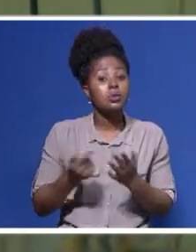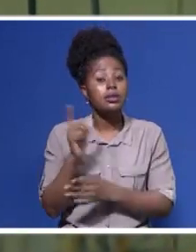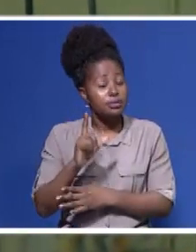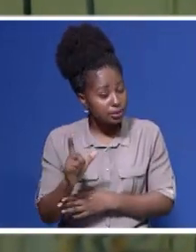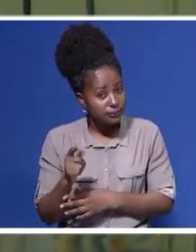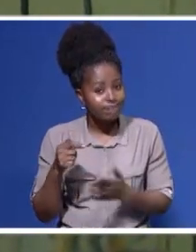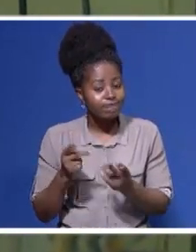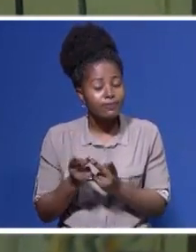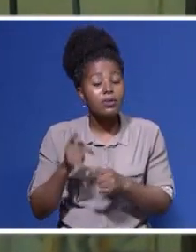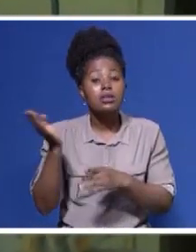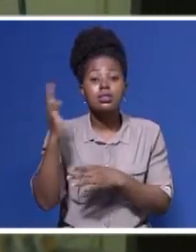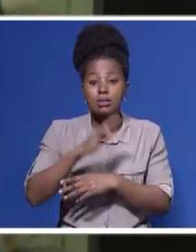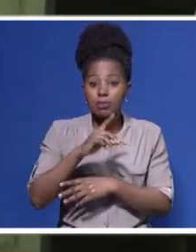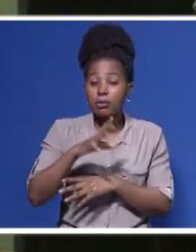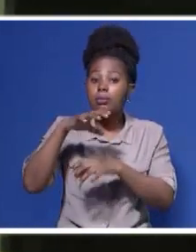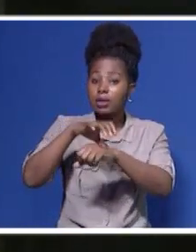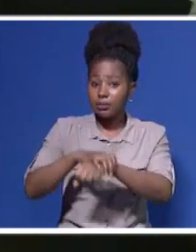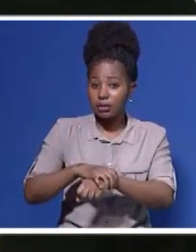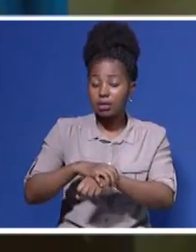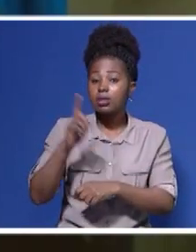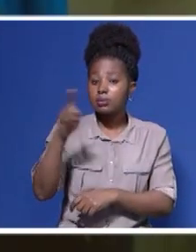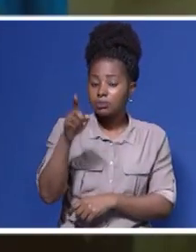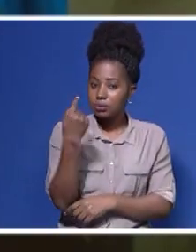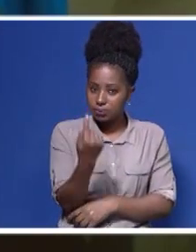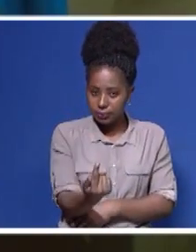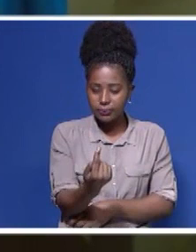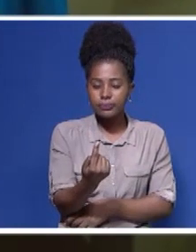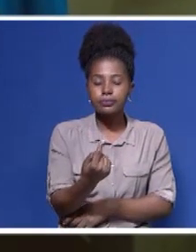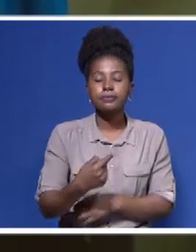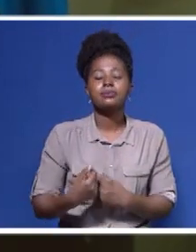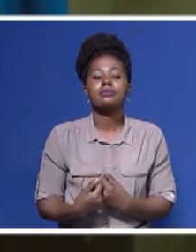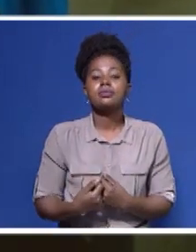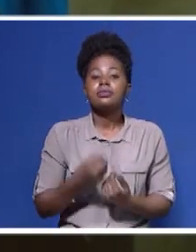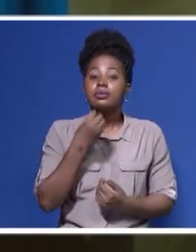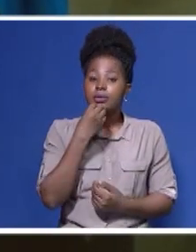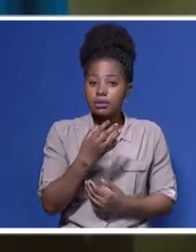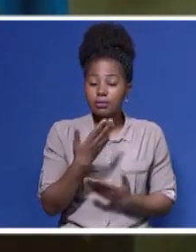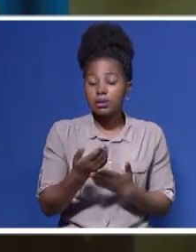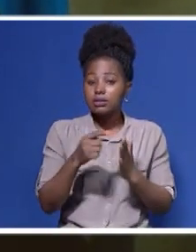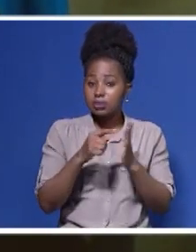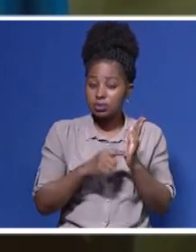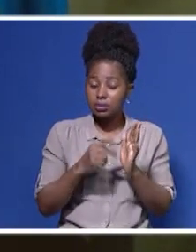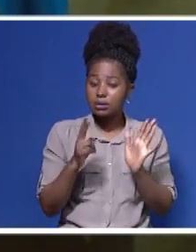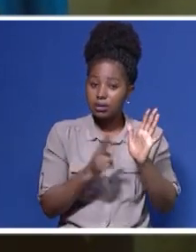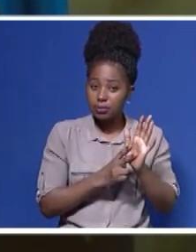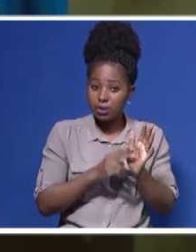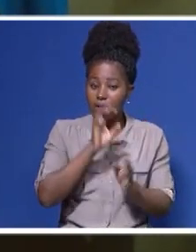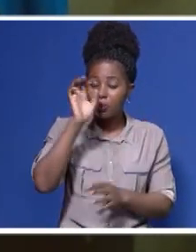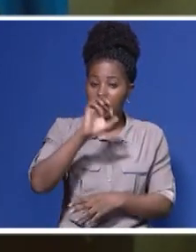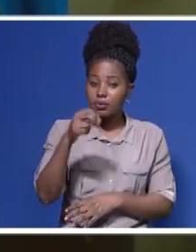na hata siku waliomkamata mtuhumiwa wa kwanza. Taarifa ni kwamba mnamo tarehe